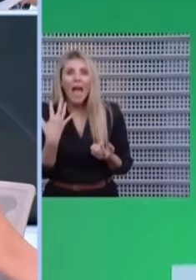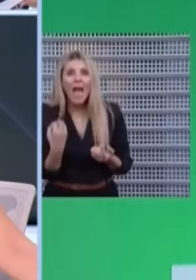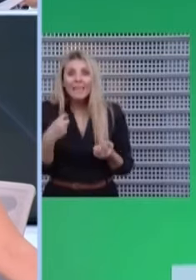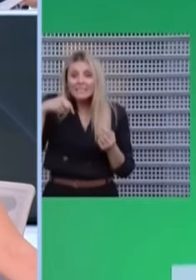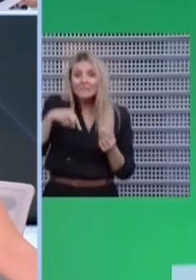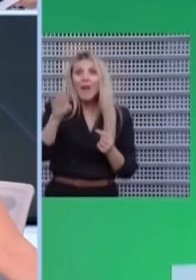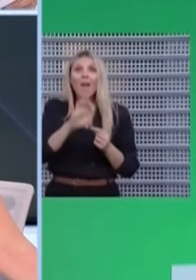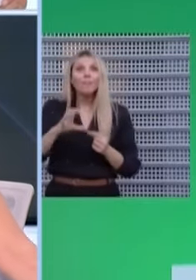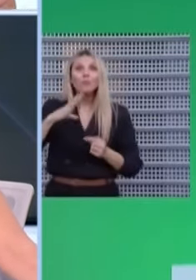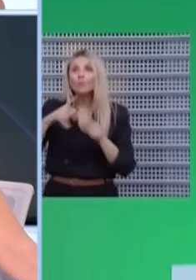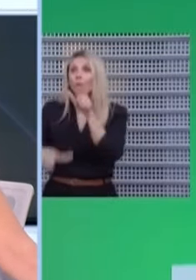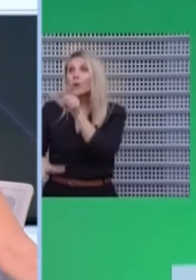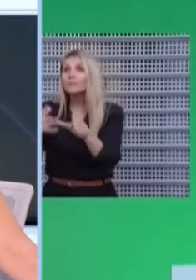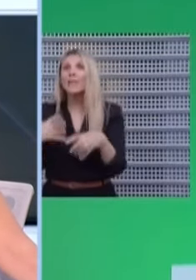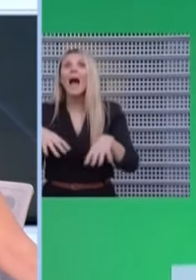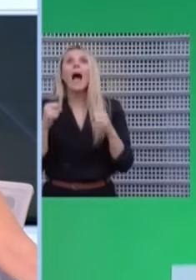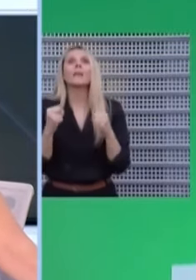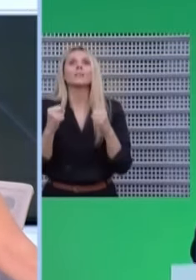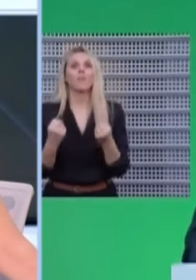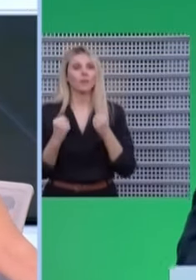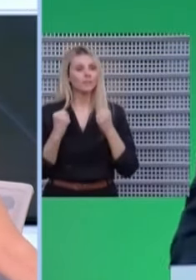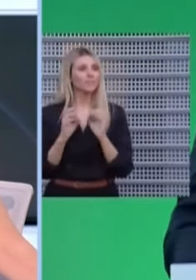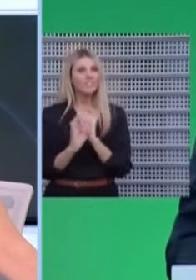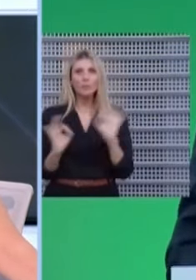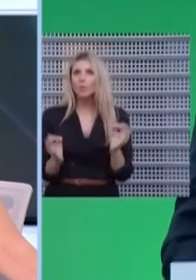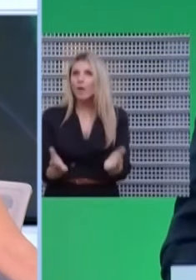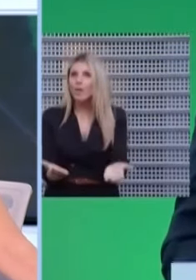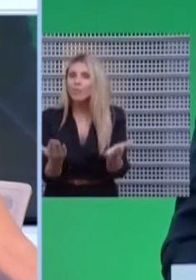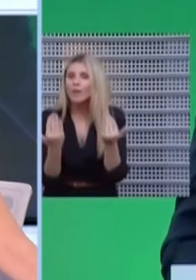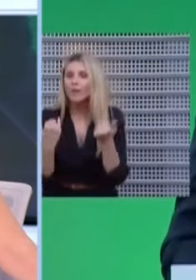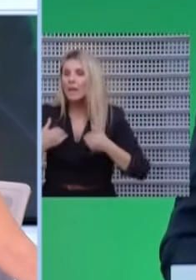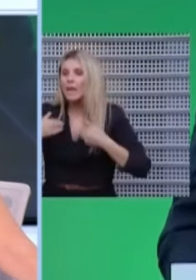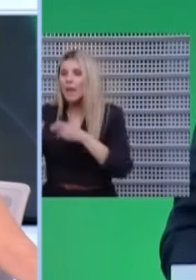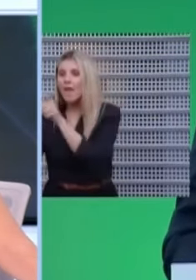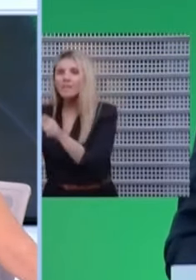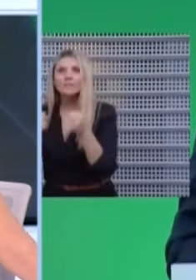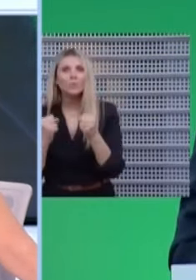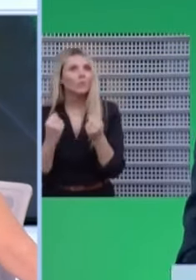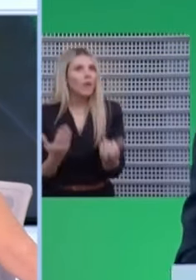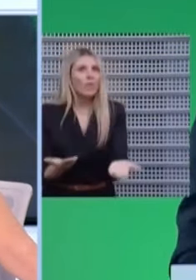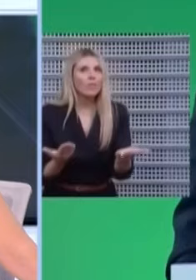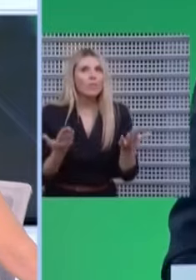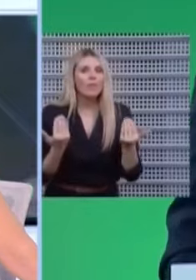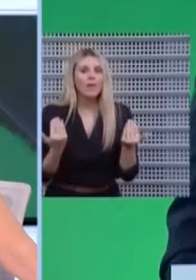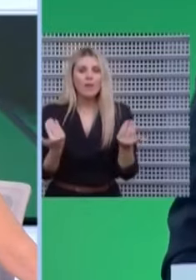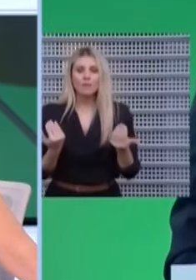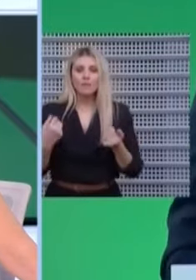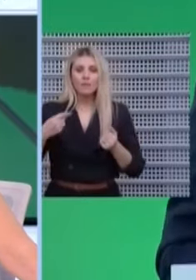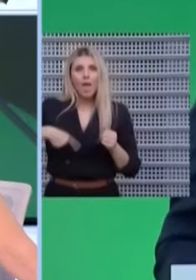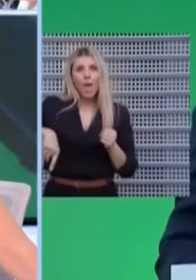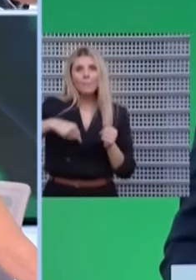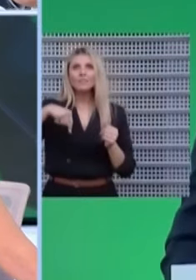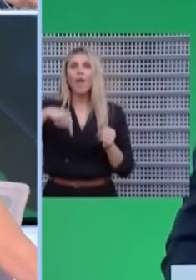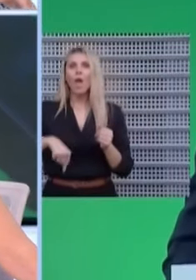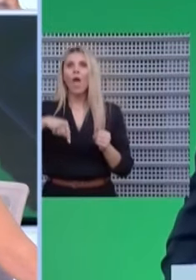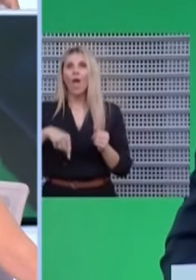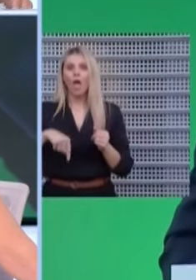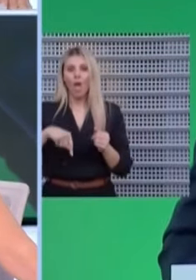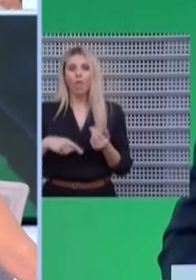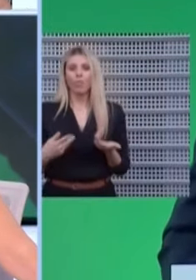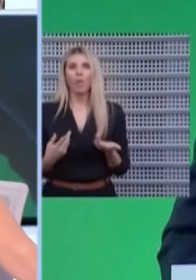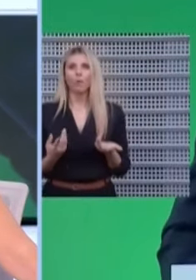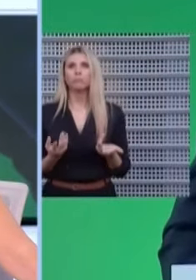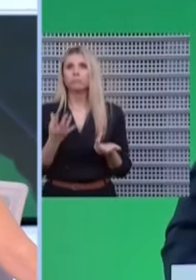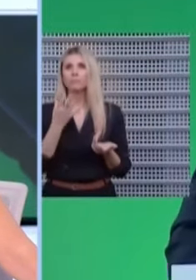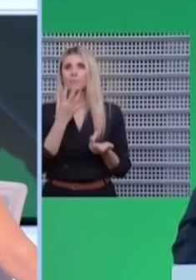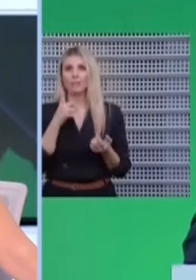ότι με αυτή του τη δήλωση δεν έδωσε καλό σήμα νυφαλιότητας και νομίζω ότι ήταν μια εμπριστική δήλωση. Και νομίζω